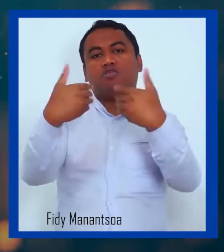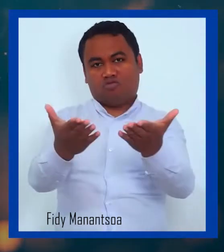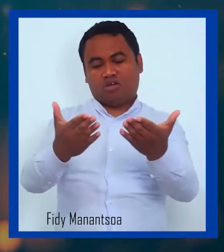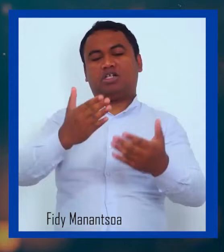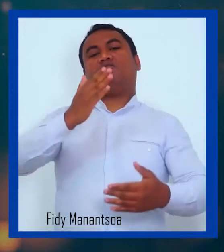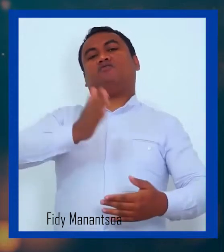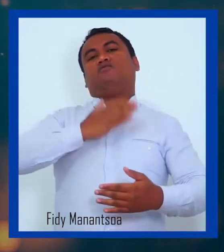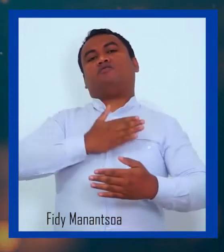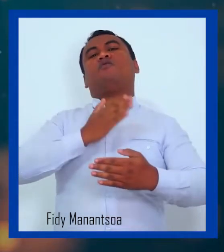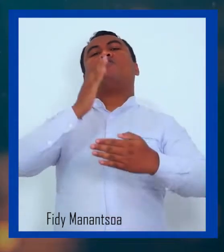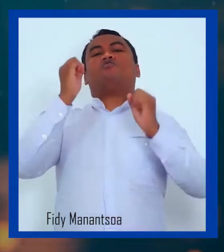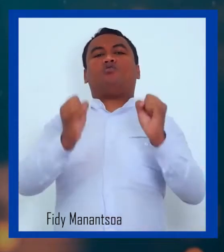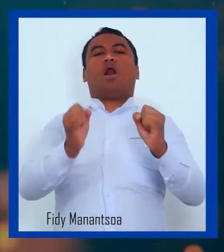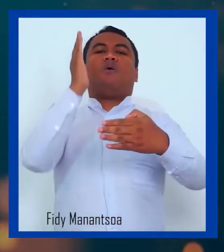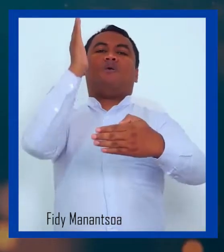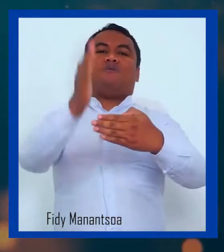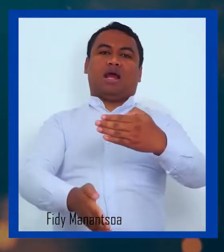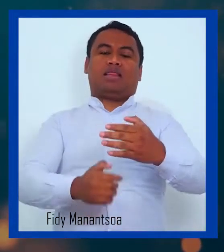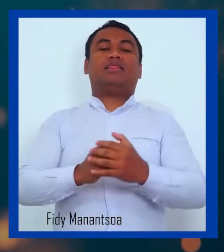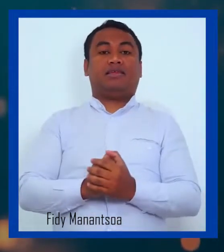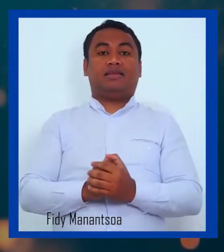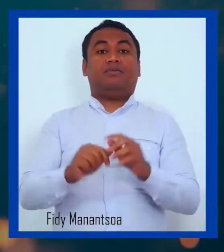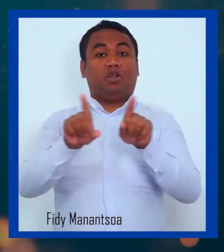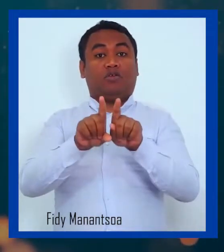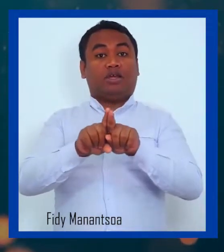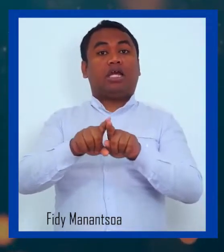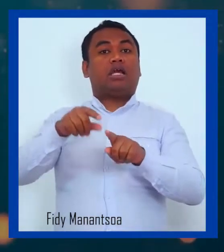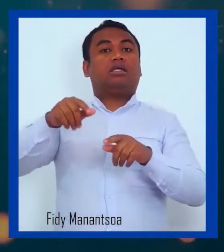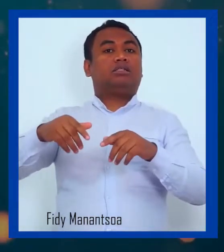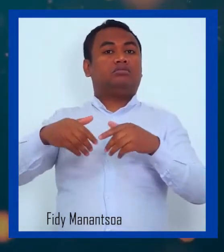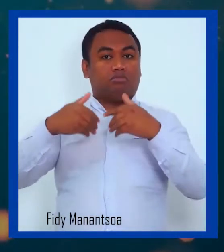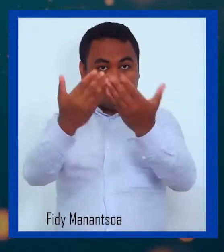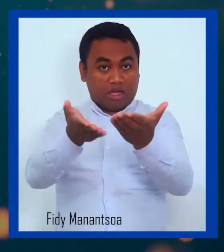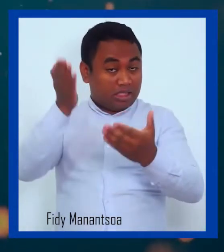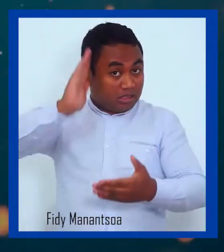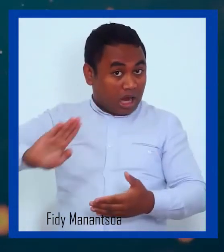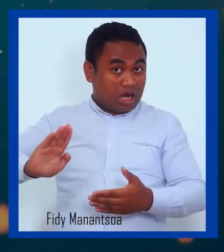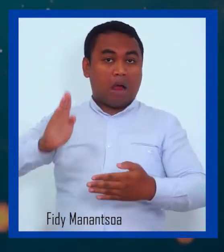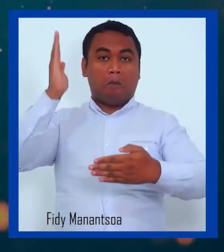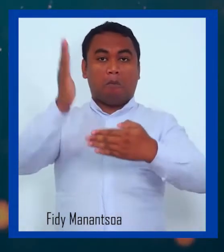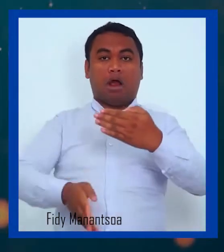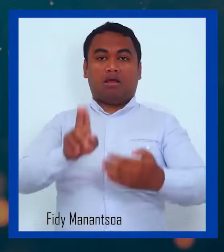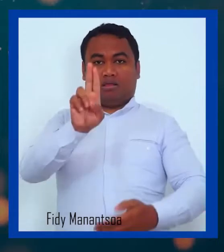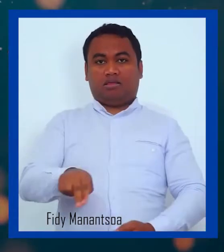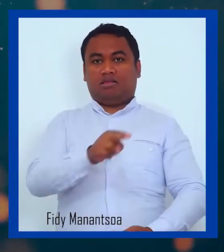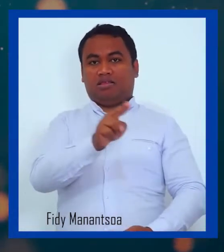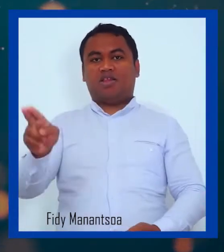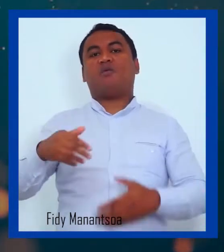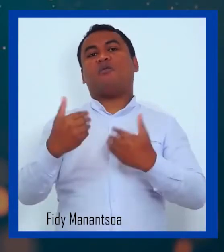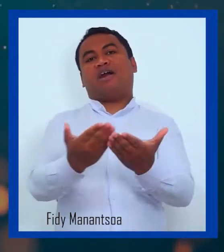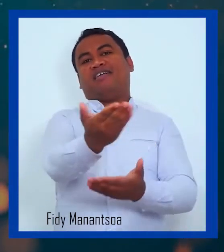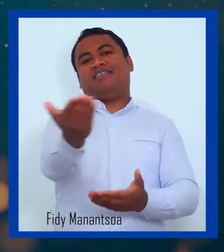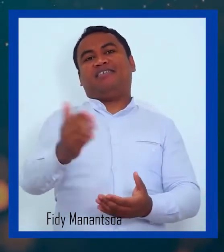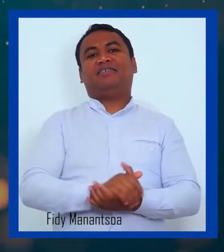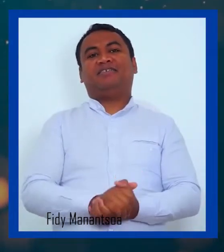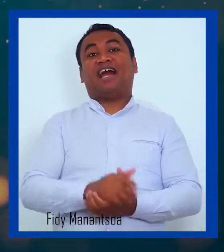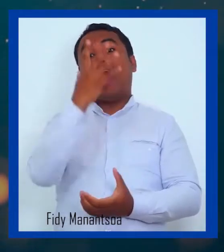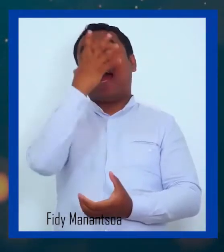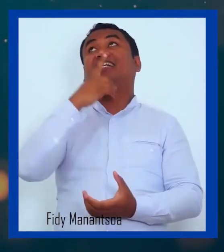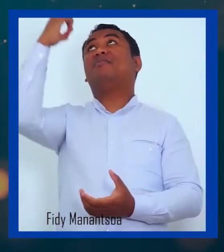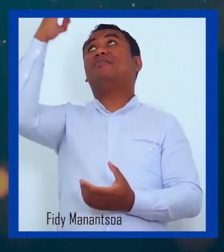antsika. Izay zany no ahafantarantsika ny fitiavan'Andriamanitra antsika dia nanomezana ny zanany maty teo ambony hazo fijaliana ho